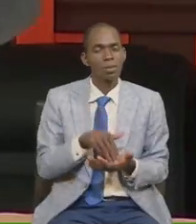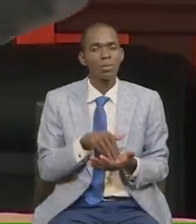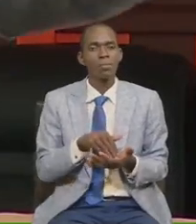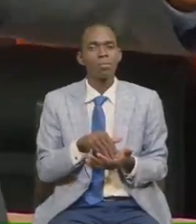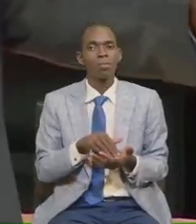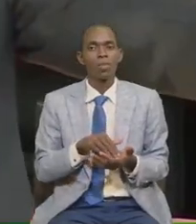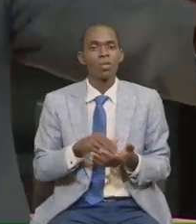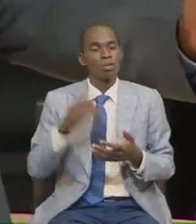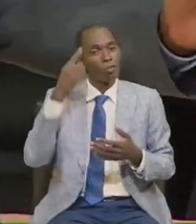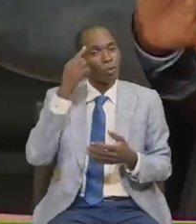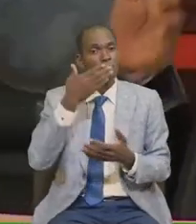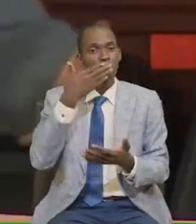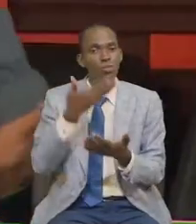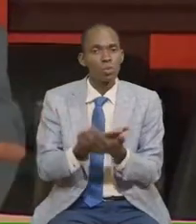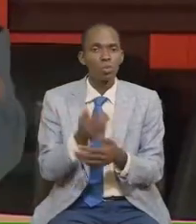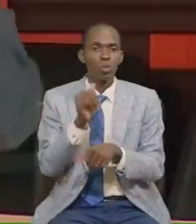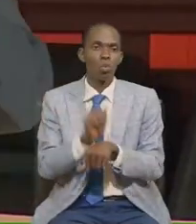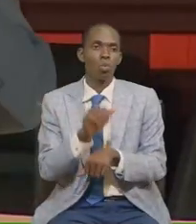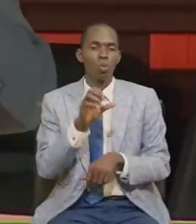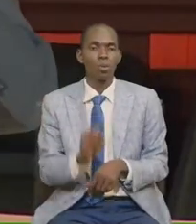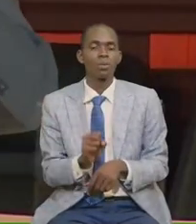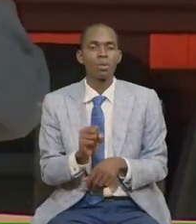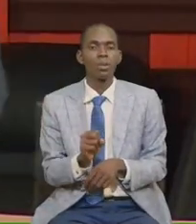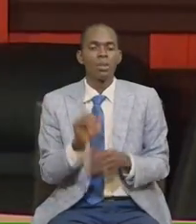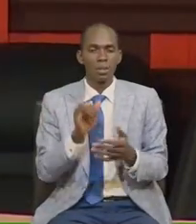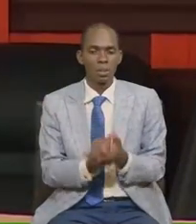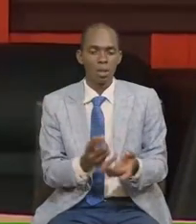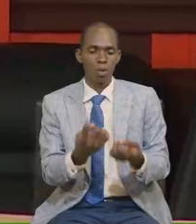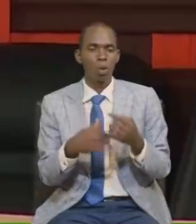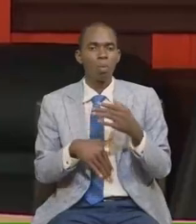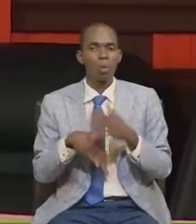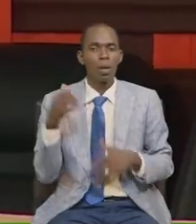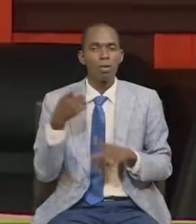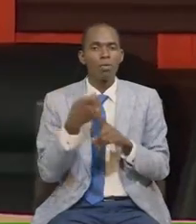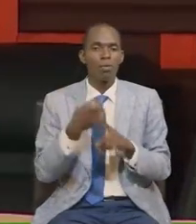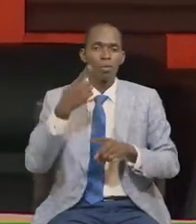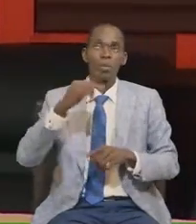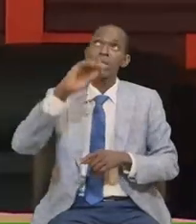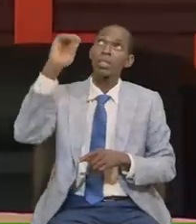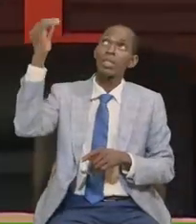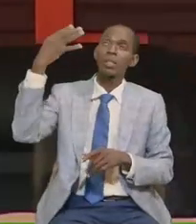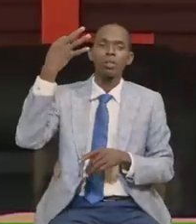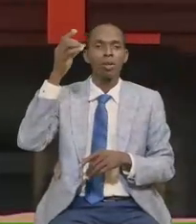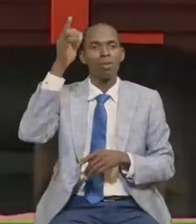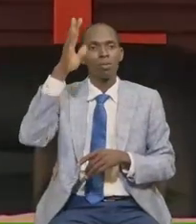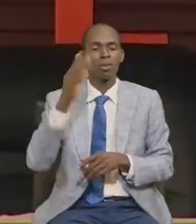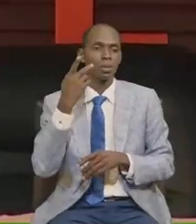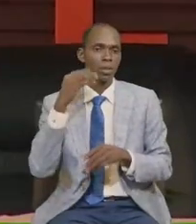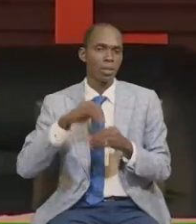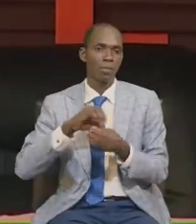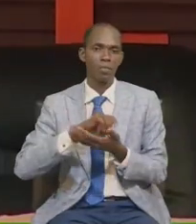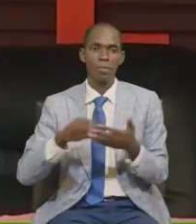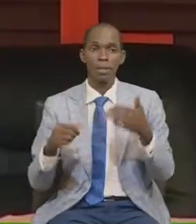bonnes œuvres qui proviennent de la grâce de Dieu. Verset 10.